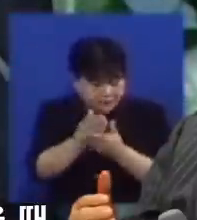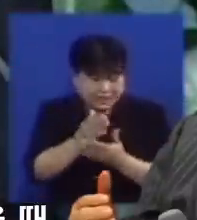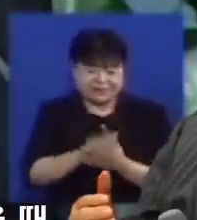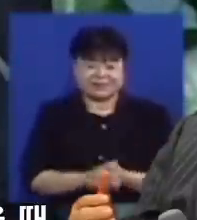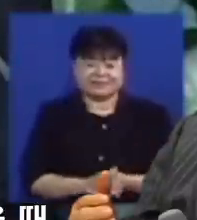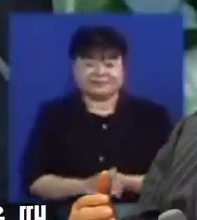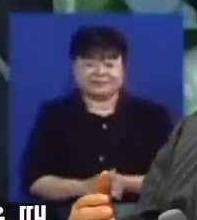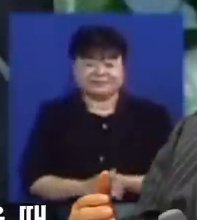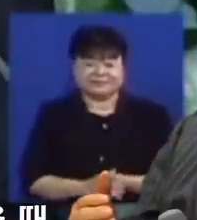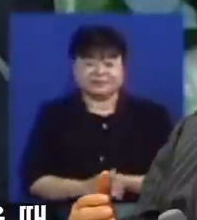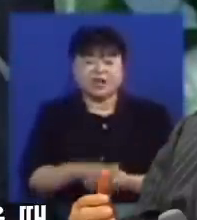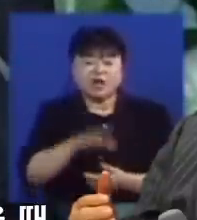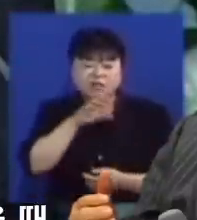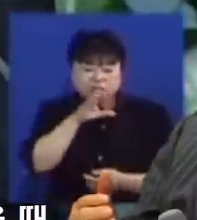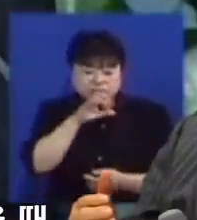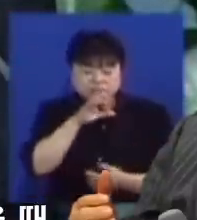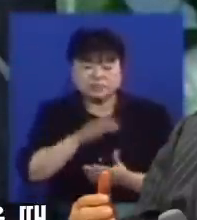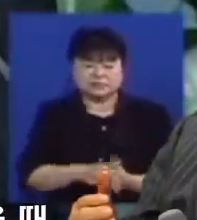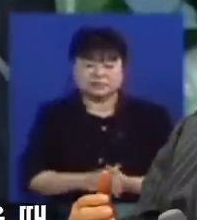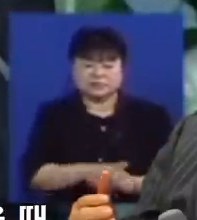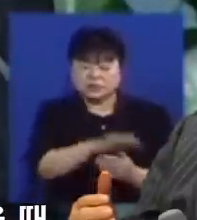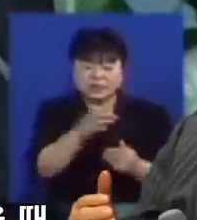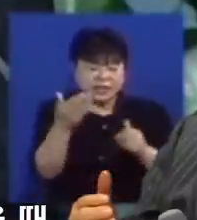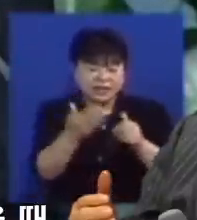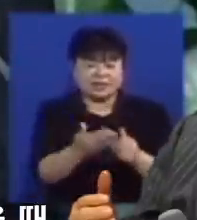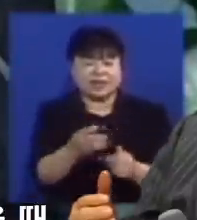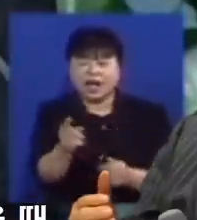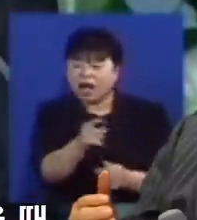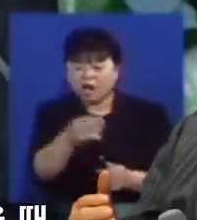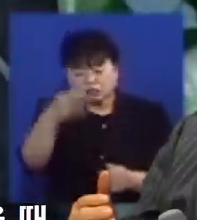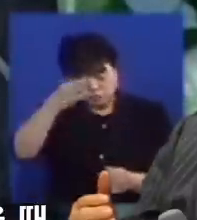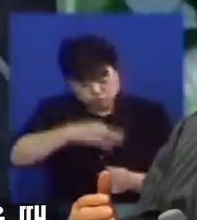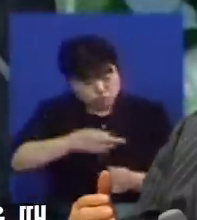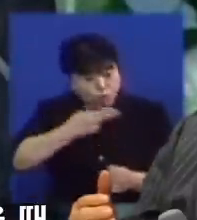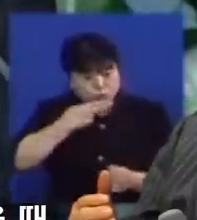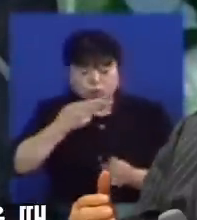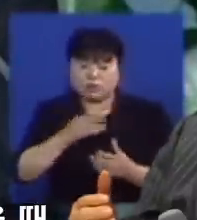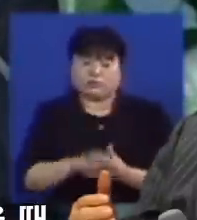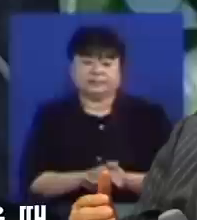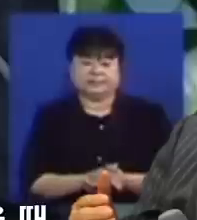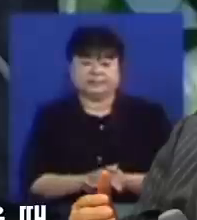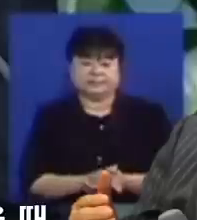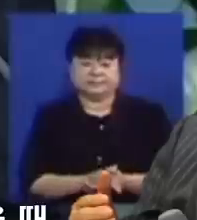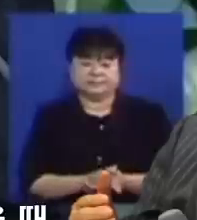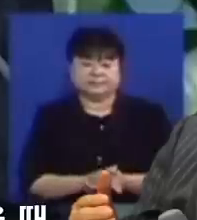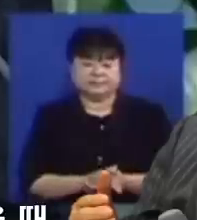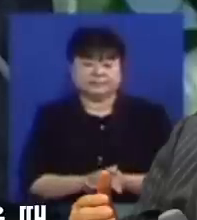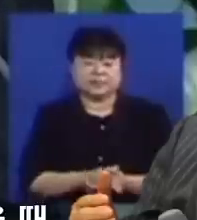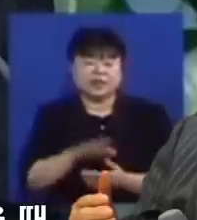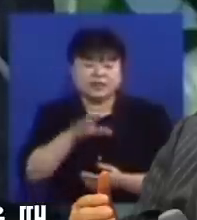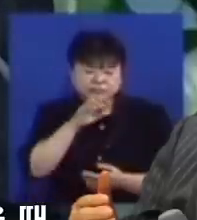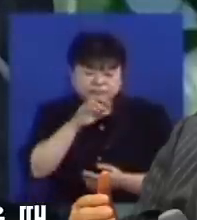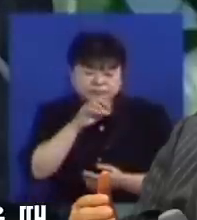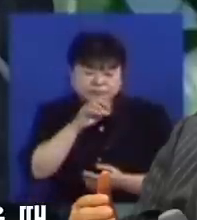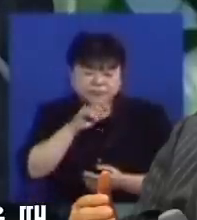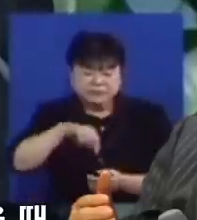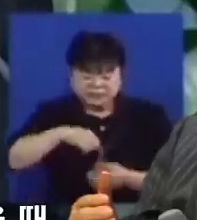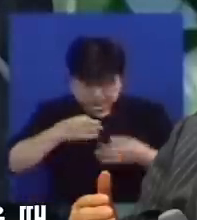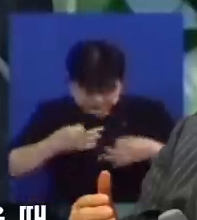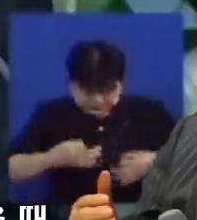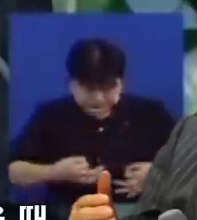것입니다. 원망은 우리에게 아무 유익도 가져오지 못합니다. 원망하는 자기